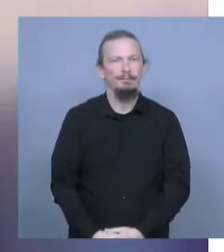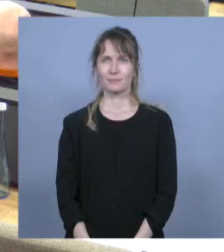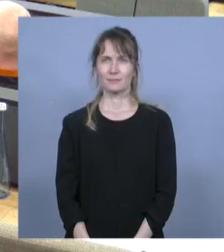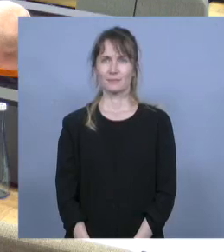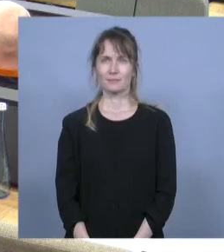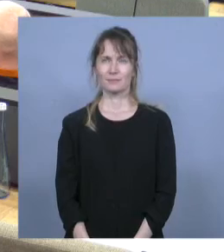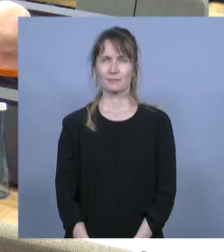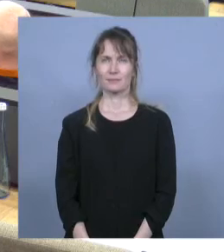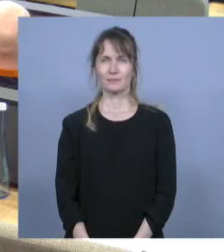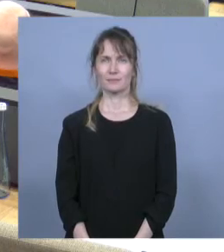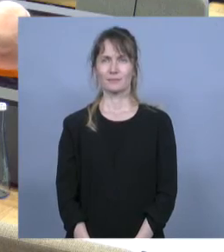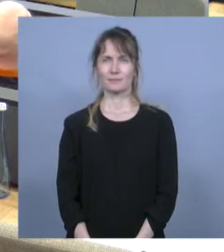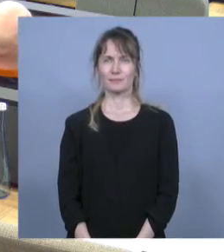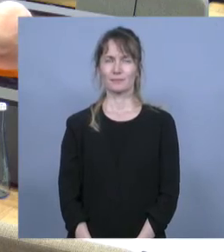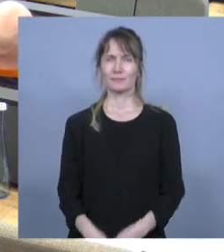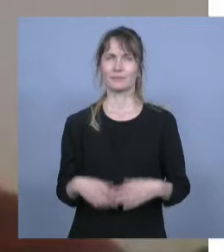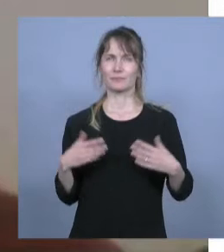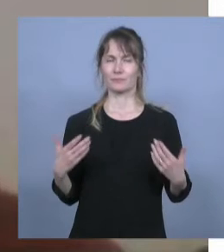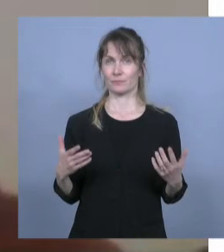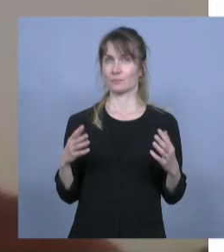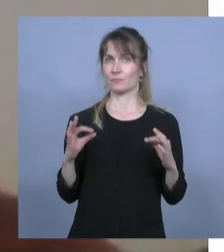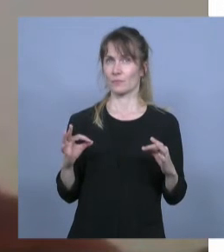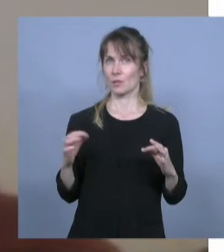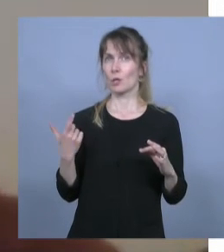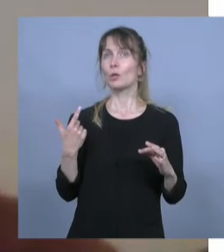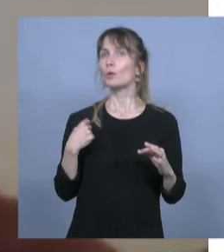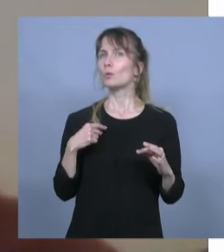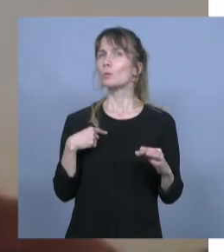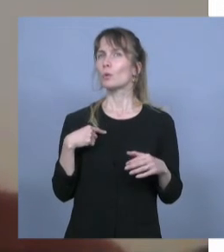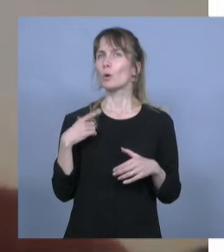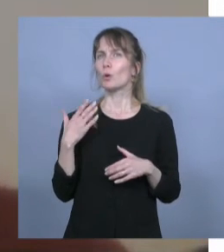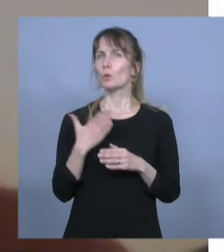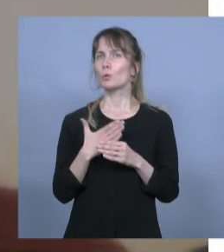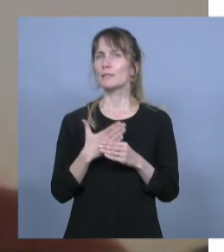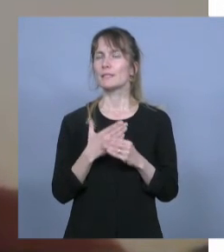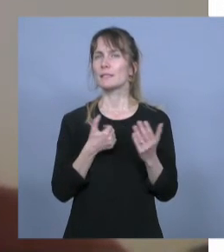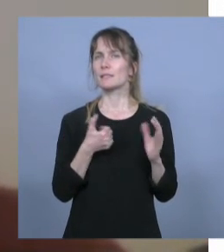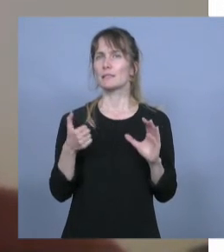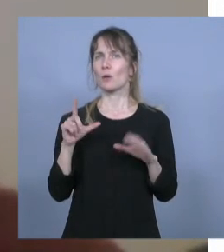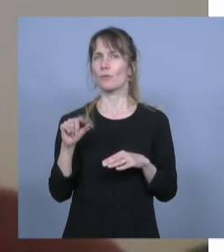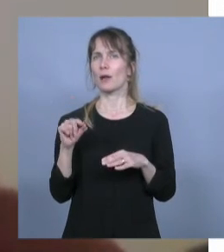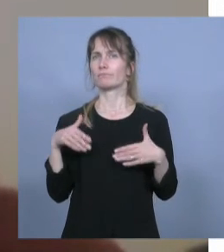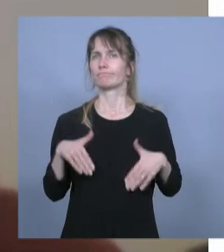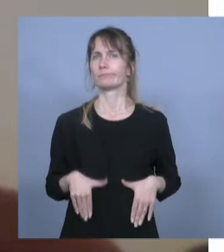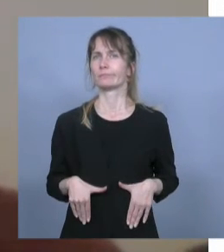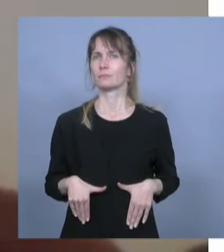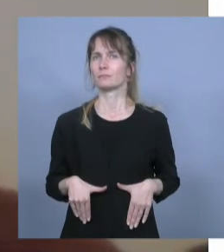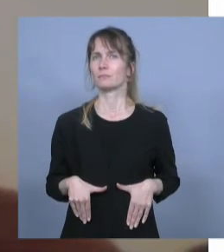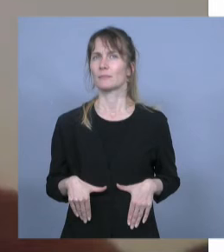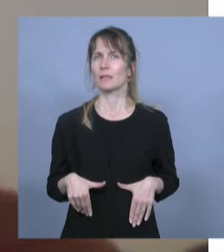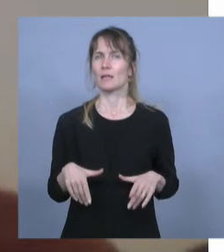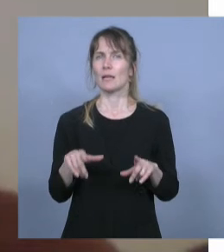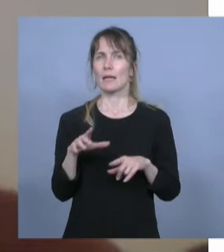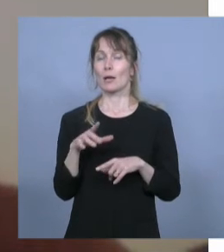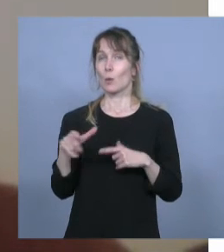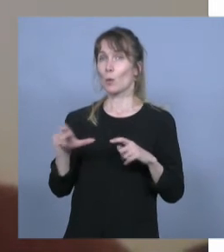Merci, Monsieur le Président. Une indication de vote, nous allons nous abstenir sur la 620. et simplement pour dire que Faustine Balmel,